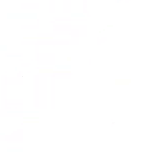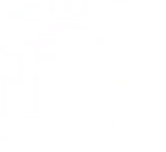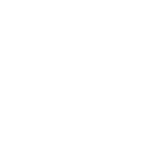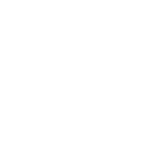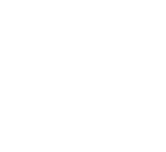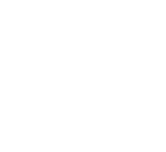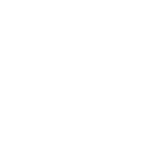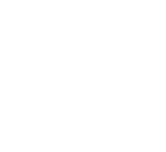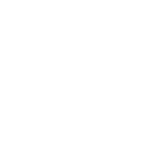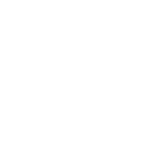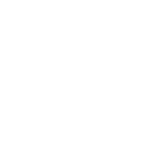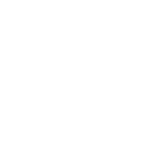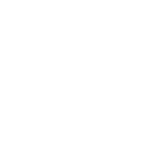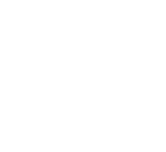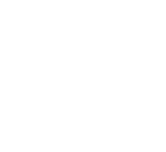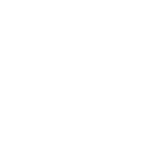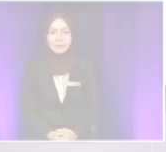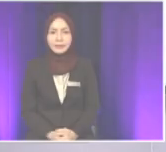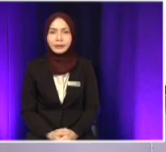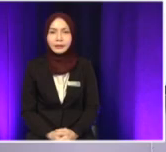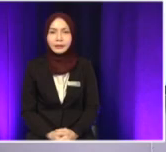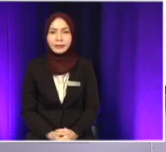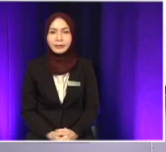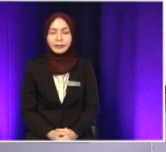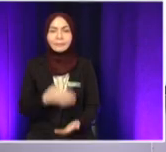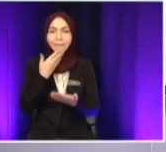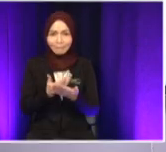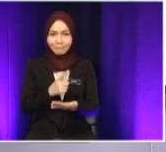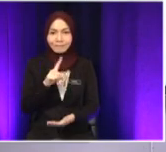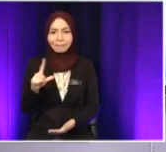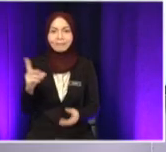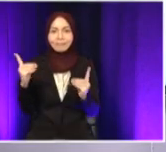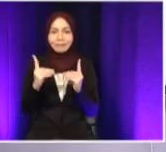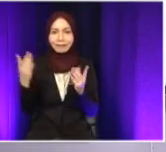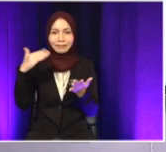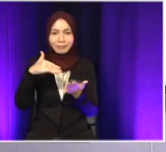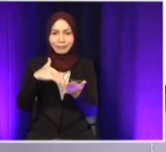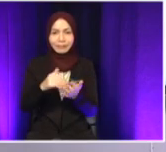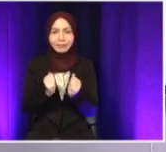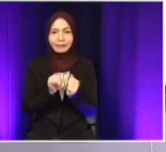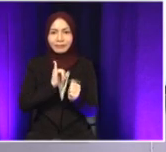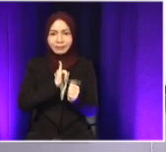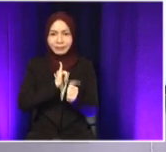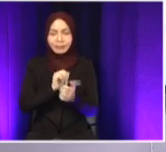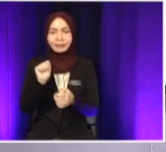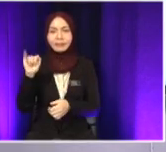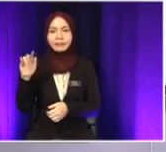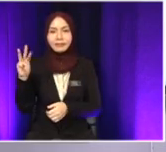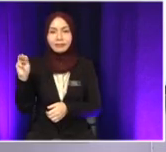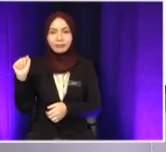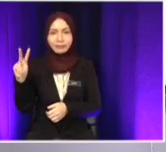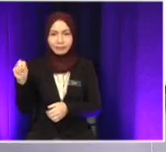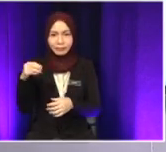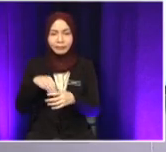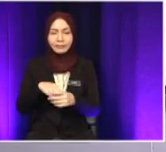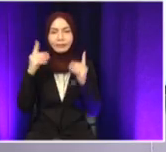Didik TV KPN Baiklah kembali bersama saya pada hari ini dalam